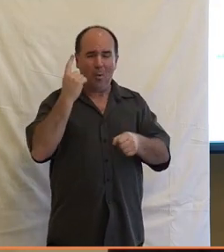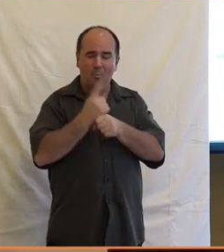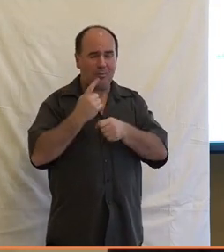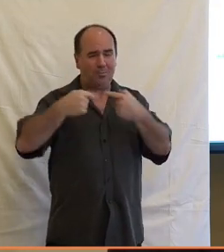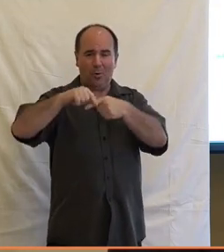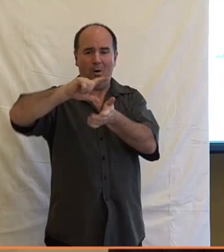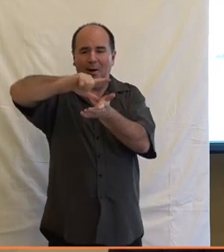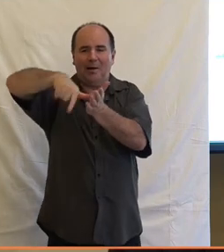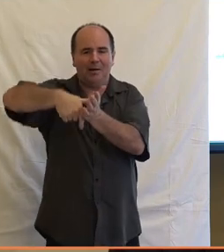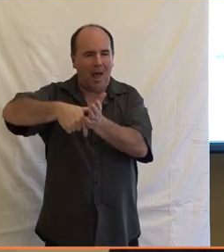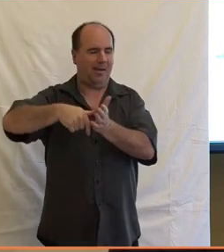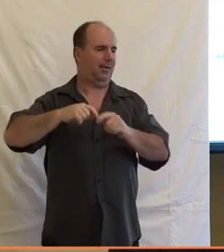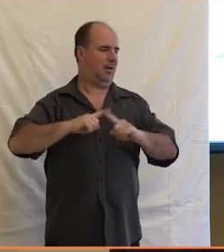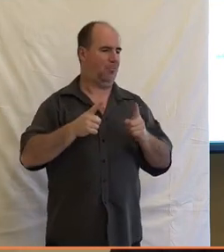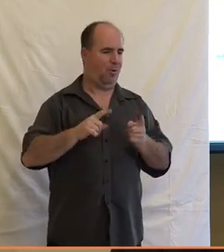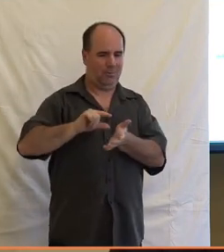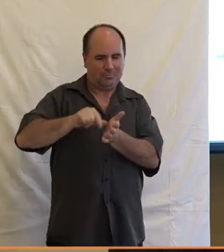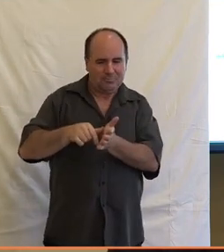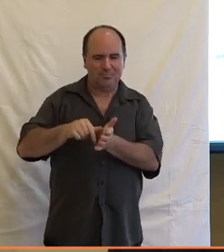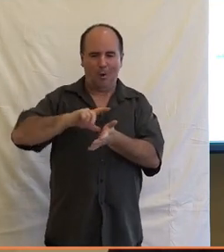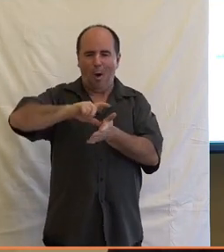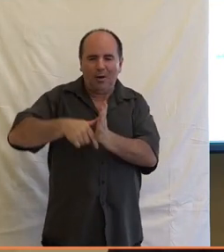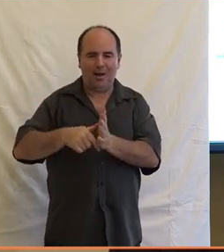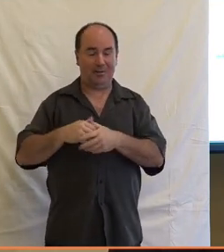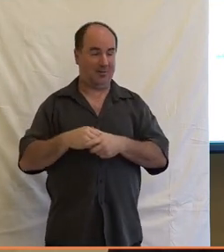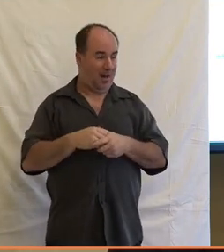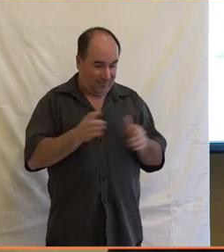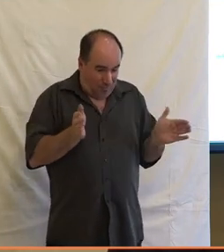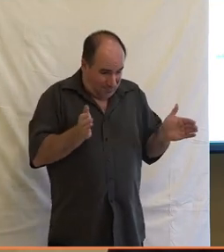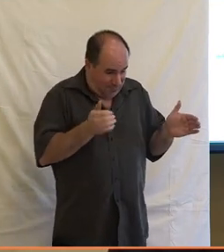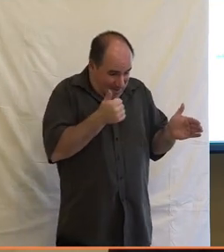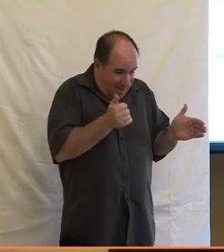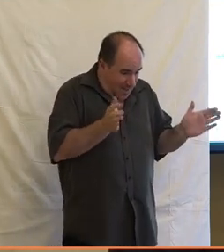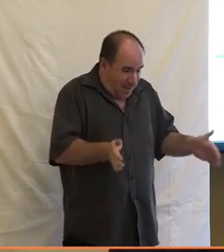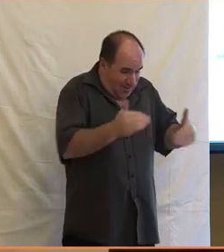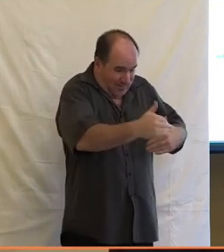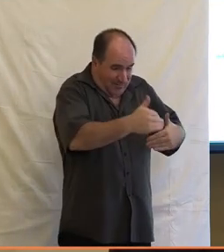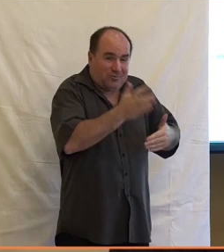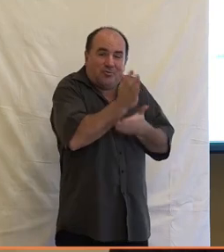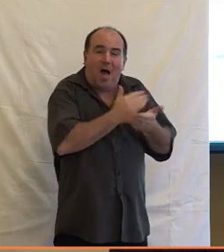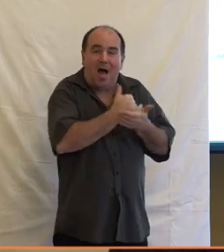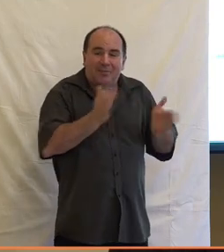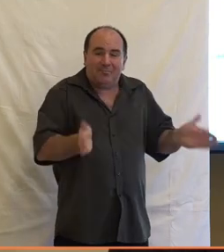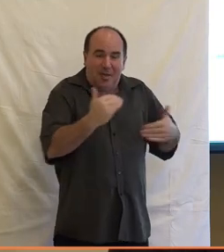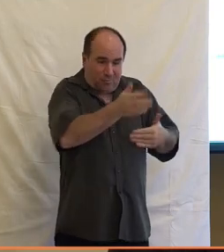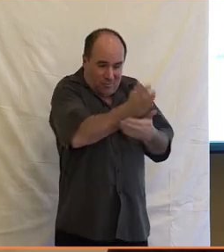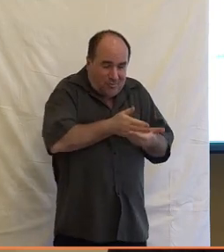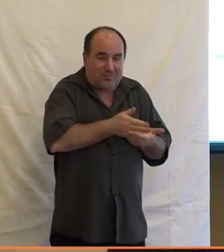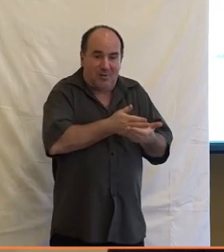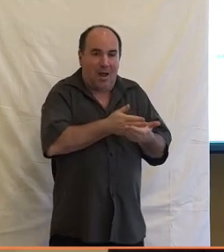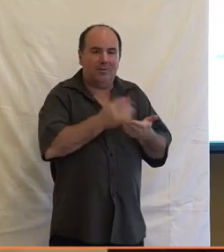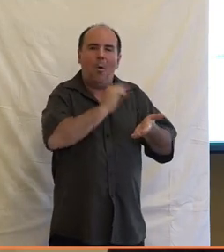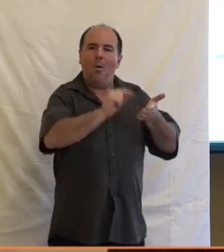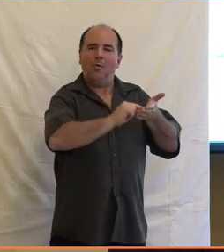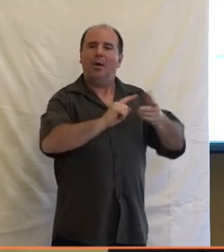klient, který bydlel v jedné čtvrti městské, měl úplně jiné, řekněme, zacházení nebo byl úplně jiný přístup toho